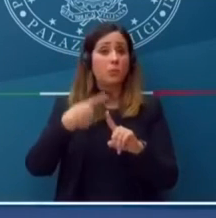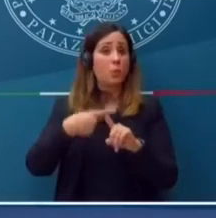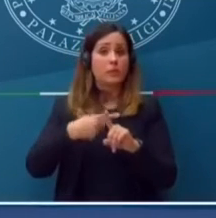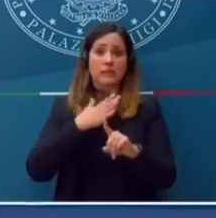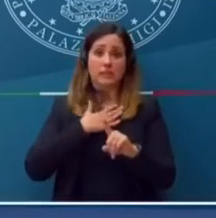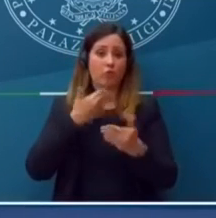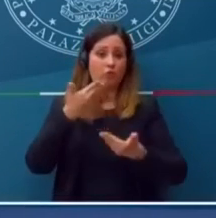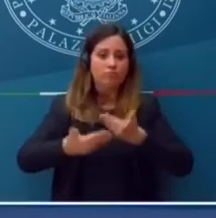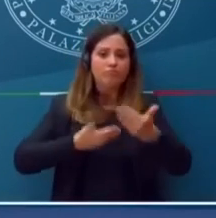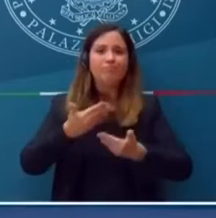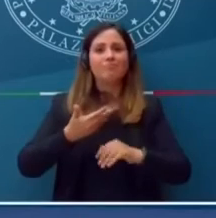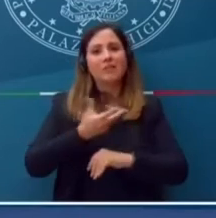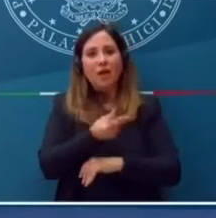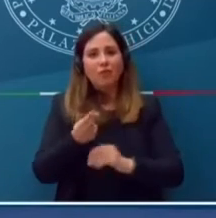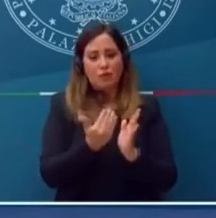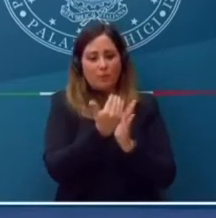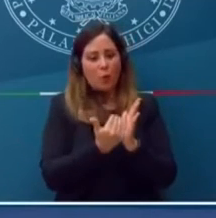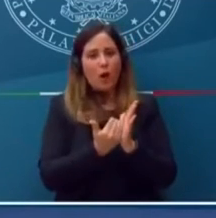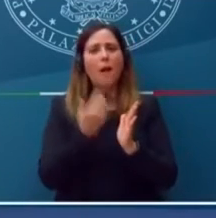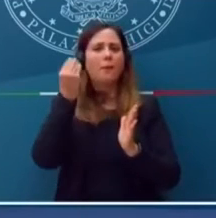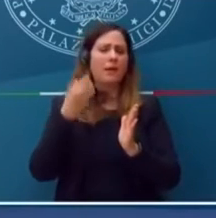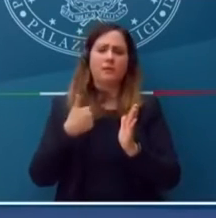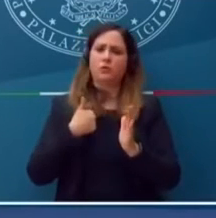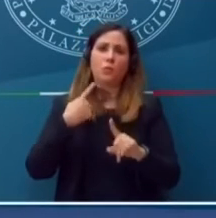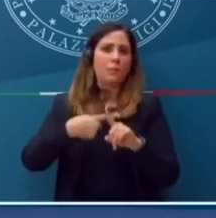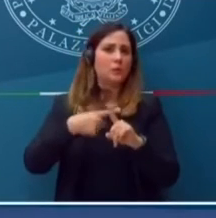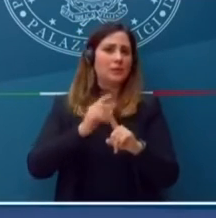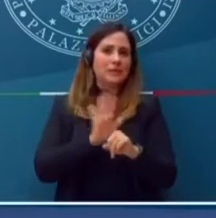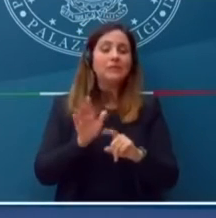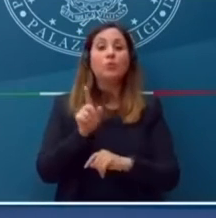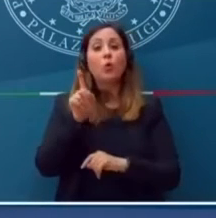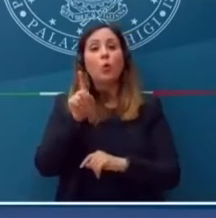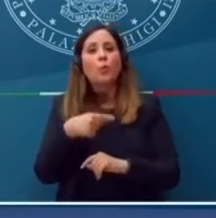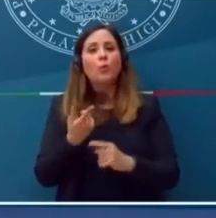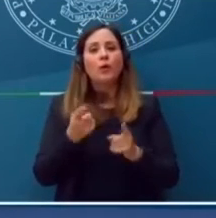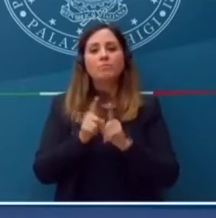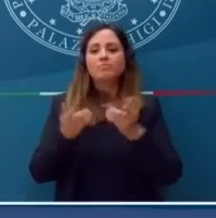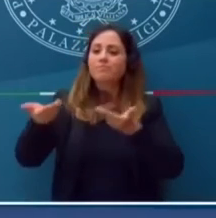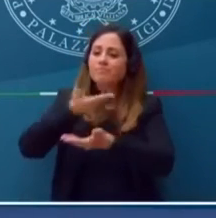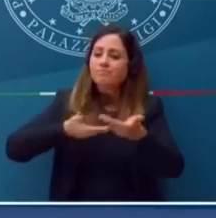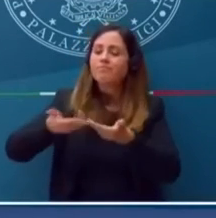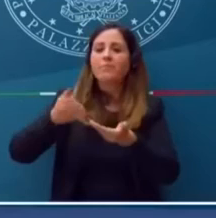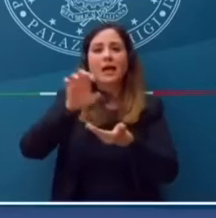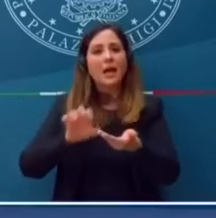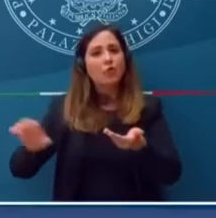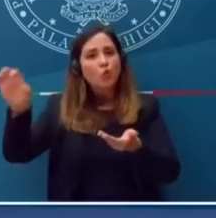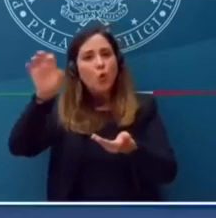programma vaccinale, ma soprattutto sul clima di cooperazione che c'è oggi tra regioni